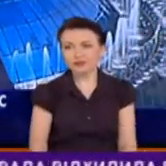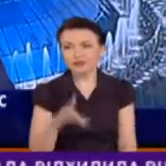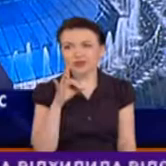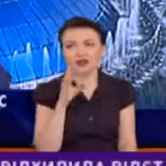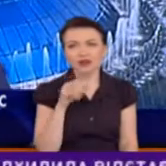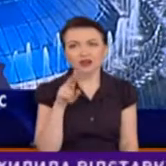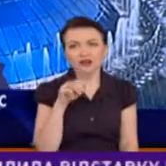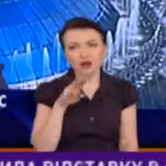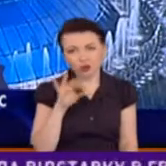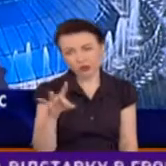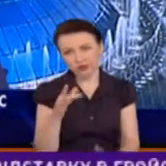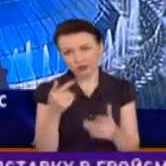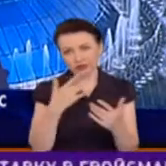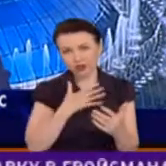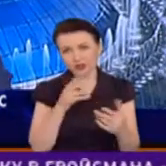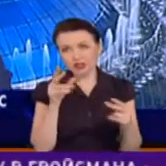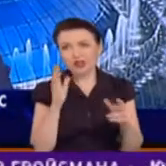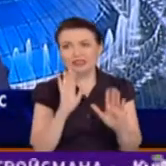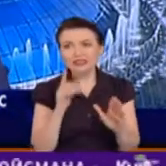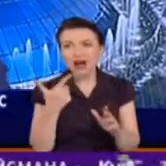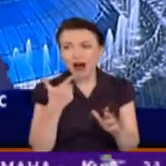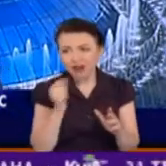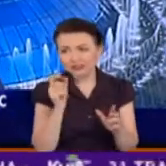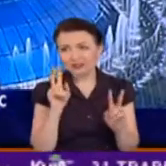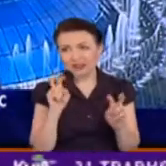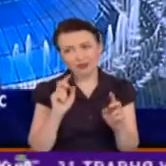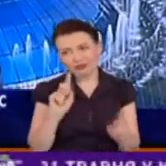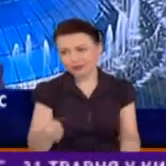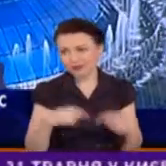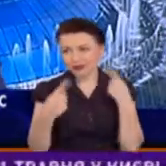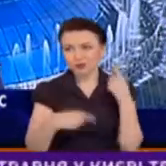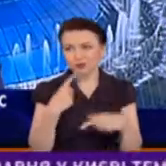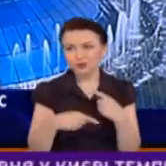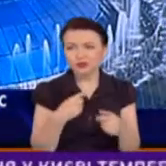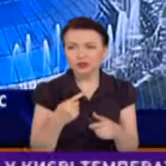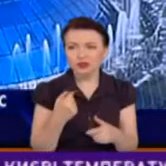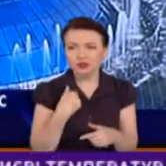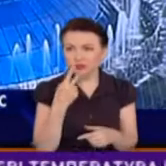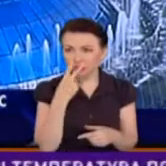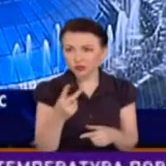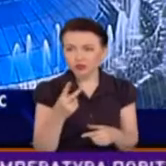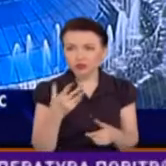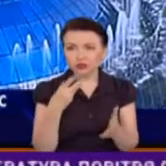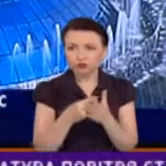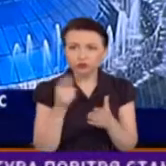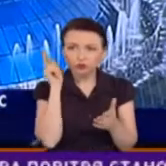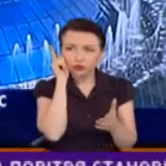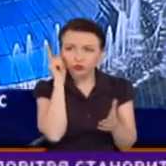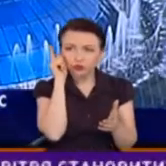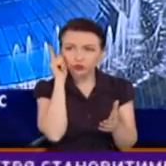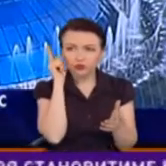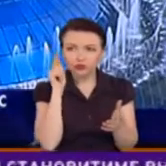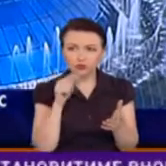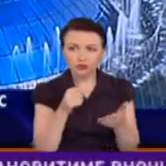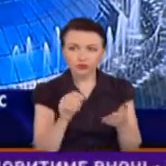новина. Зараз ви скажете, як тільки про газ, давайте на наступний ефір. Тому що я от бачу по своєму телефону, як скільки багато до